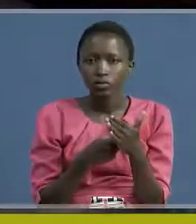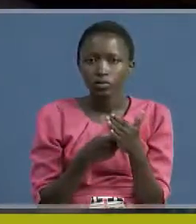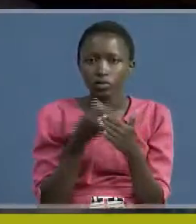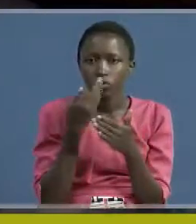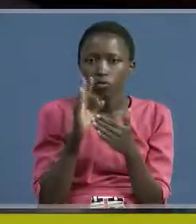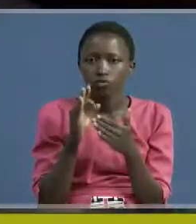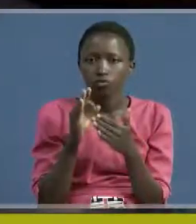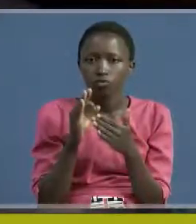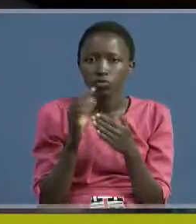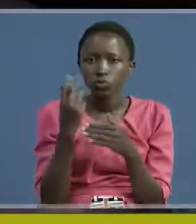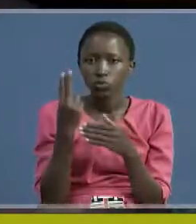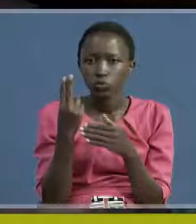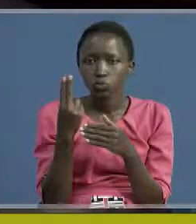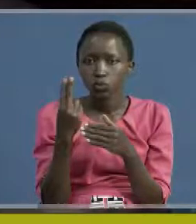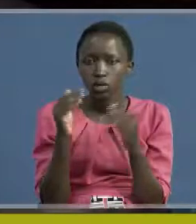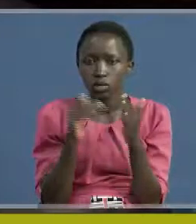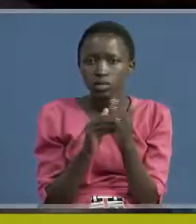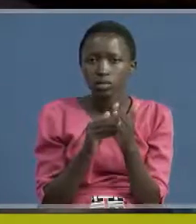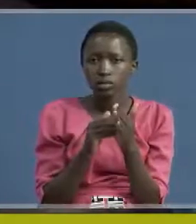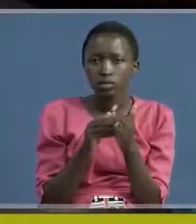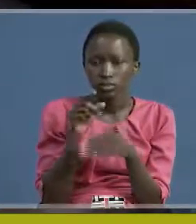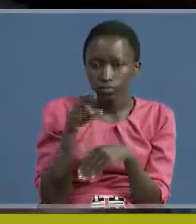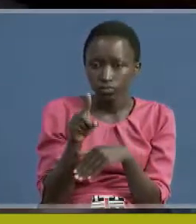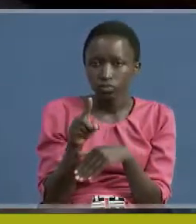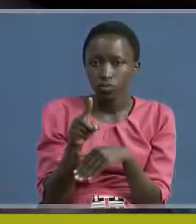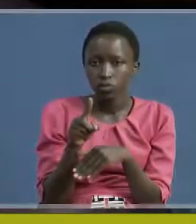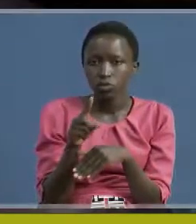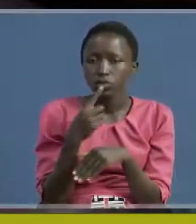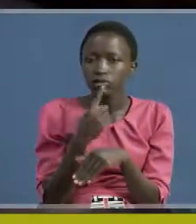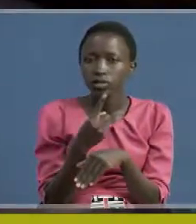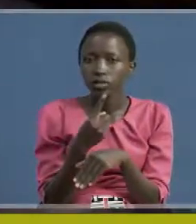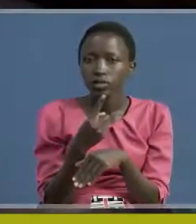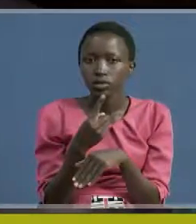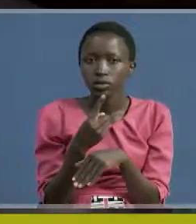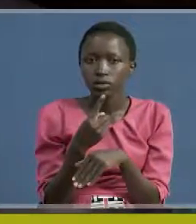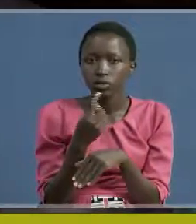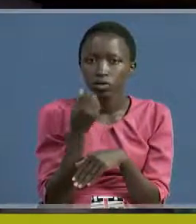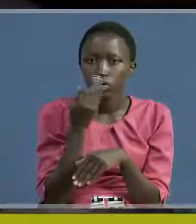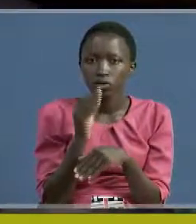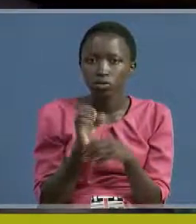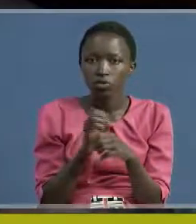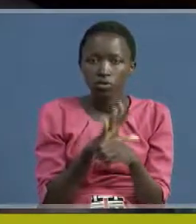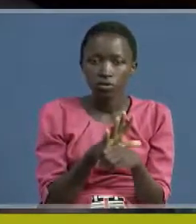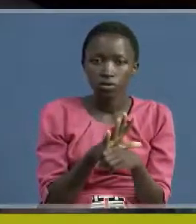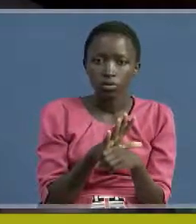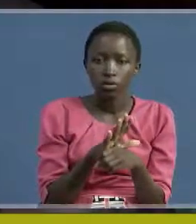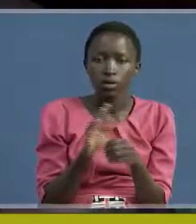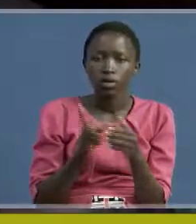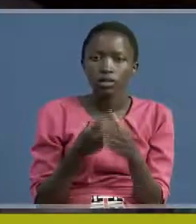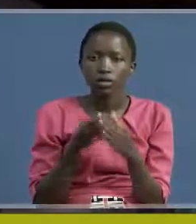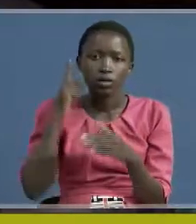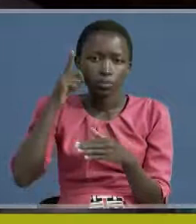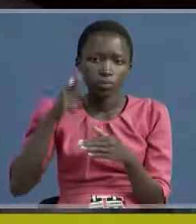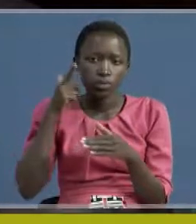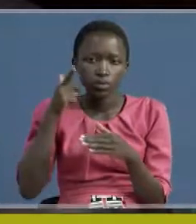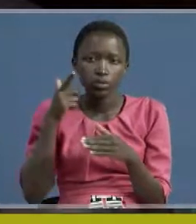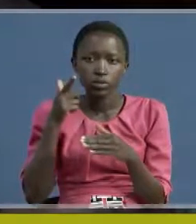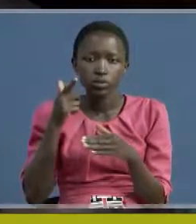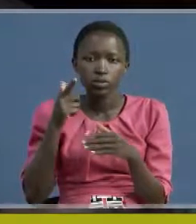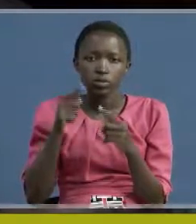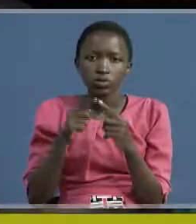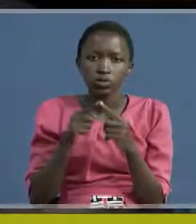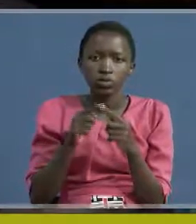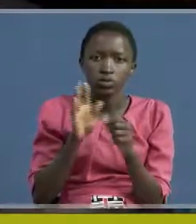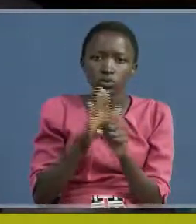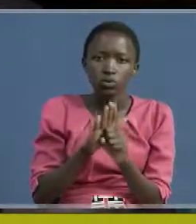prosecution raised only two issues against her. That is to say, she is an influential media personality who is likely to intimidate